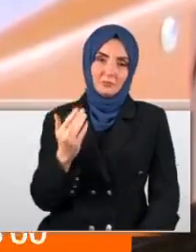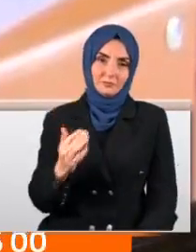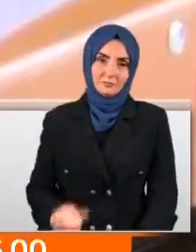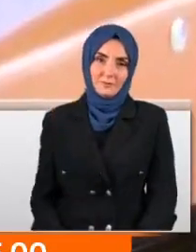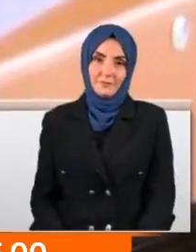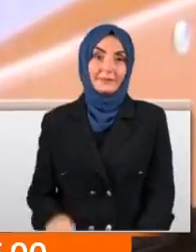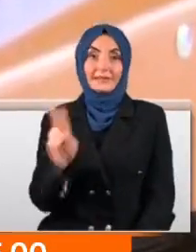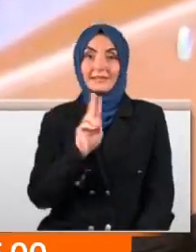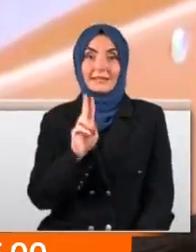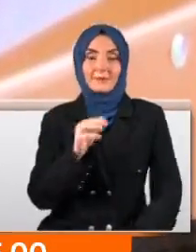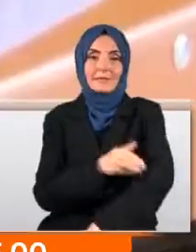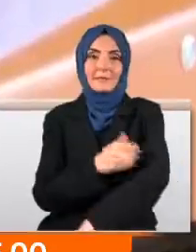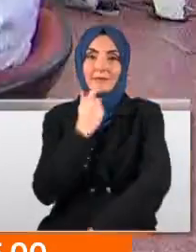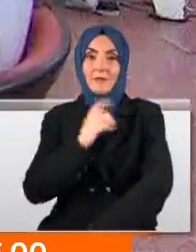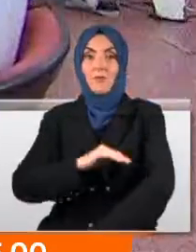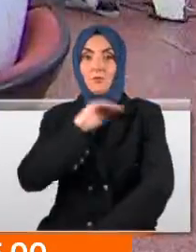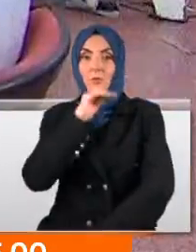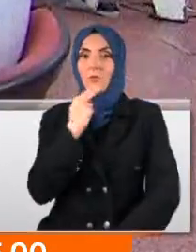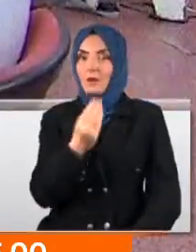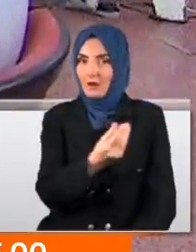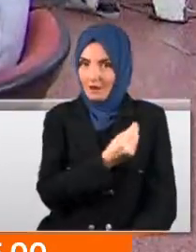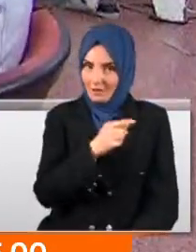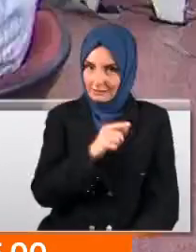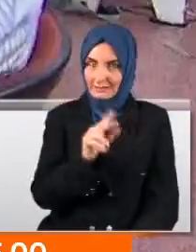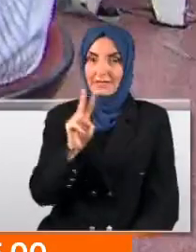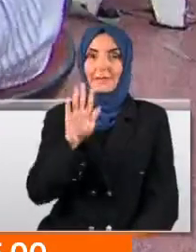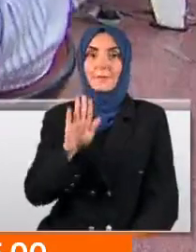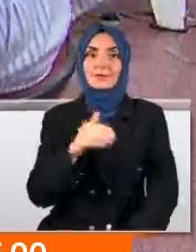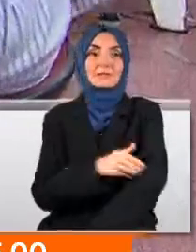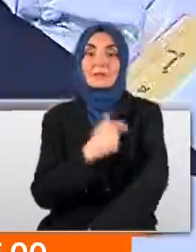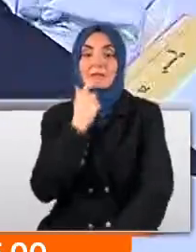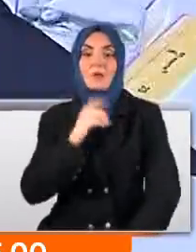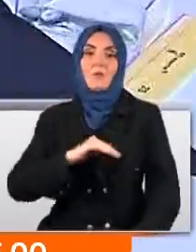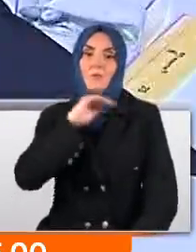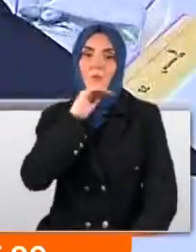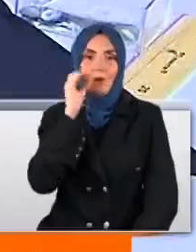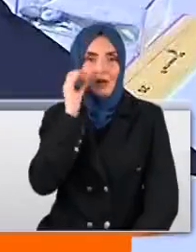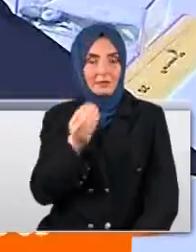20 hizmet yılını dolduran kadınlarla 25 hizmet yılını dolduran erkekler